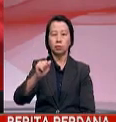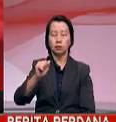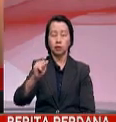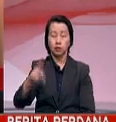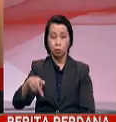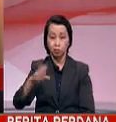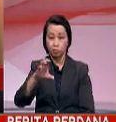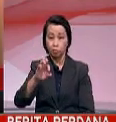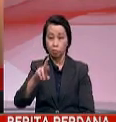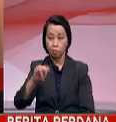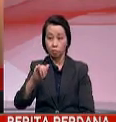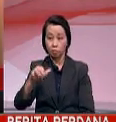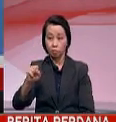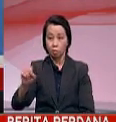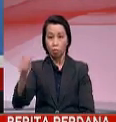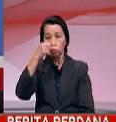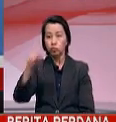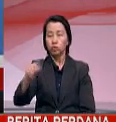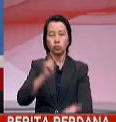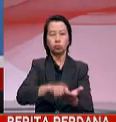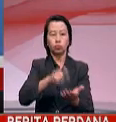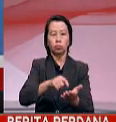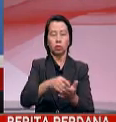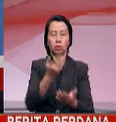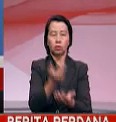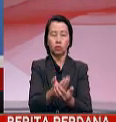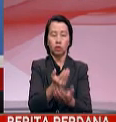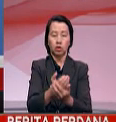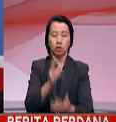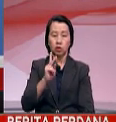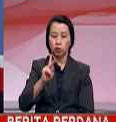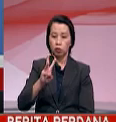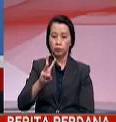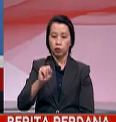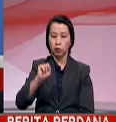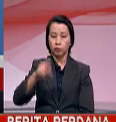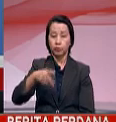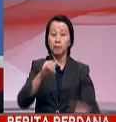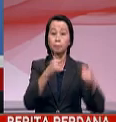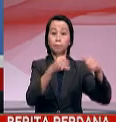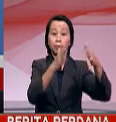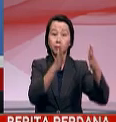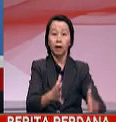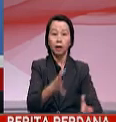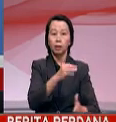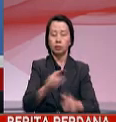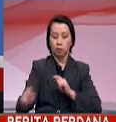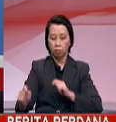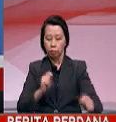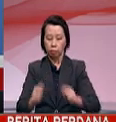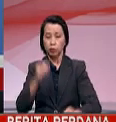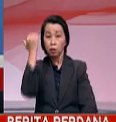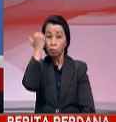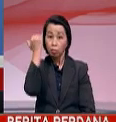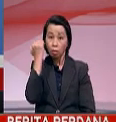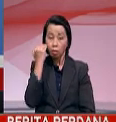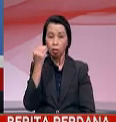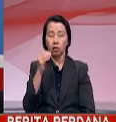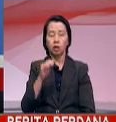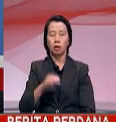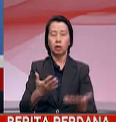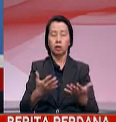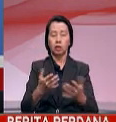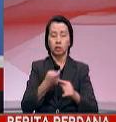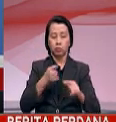Sikris. Ini disebabkan tunggakan kumpulan wang simpanan pekerja KWSP pemain serta tindakan mahkamah oleh Prestige